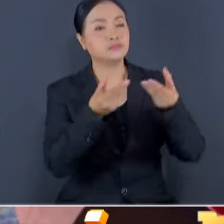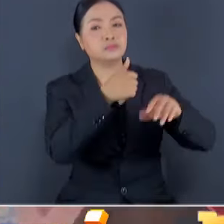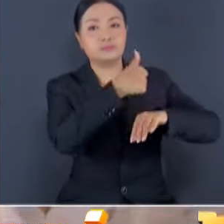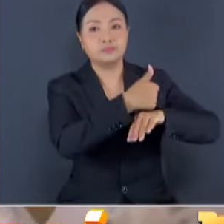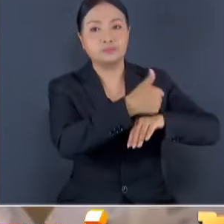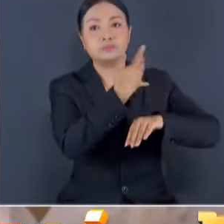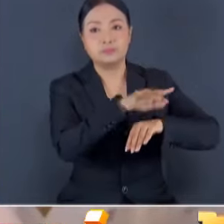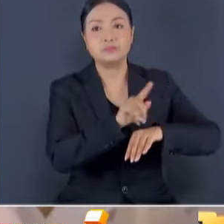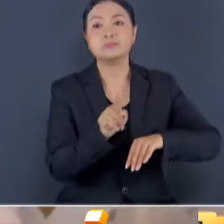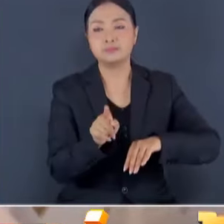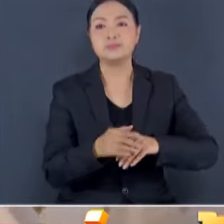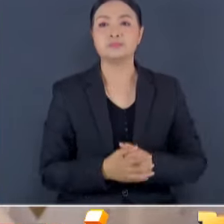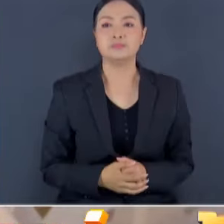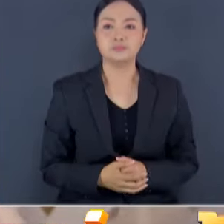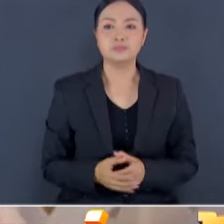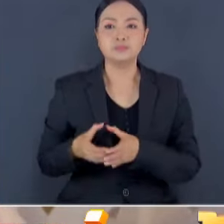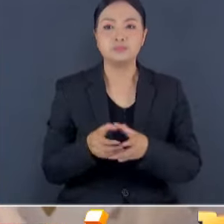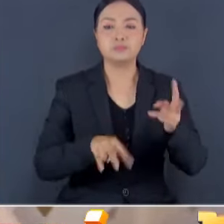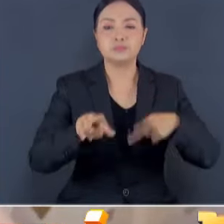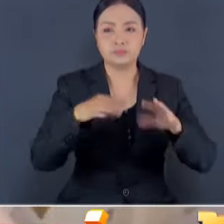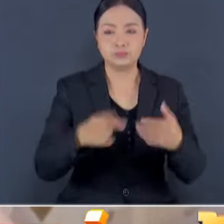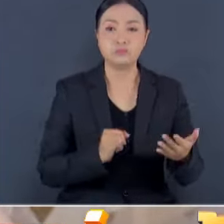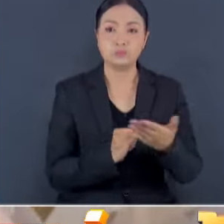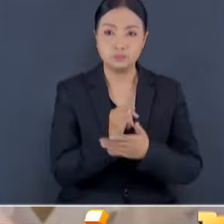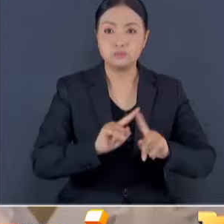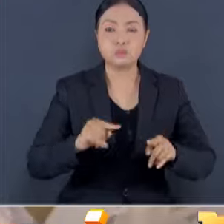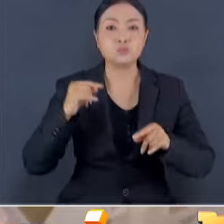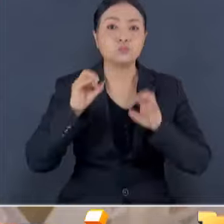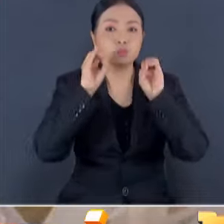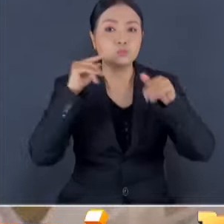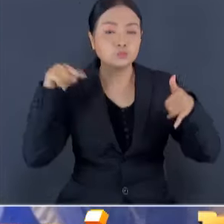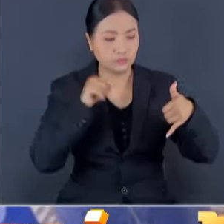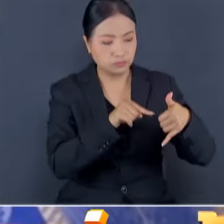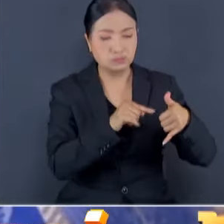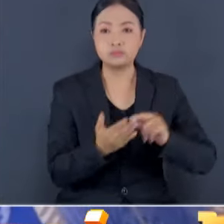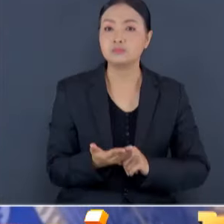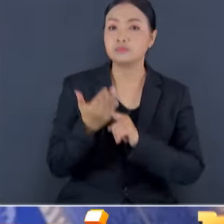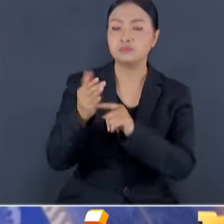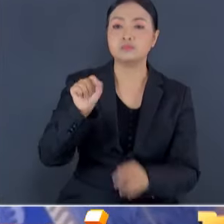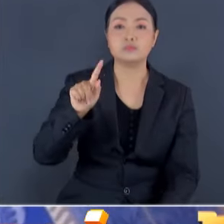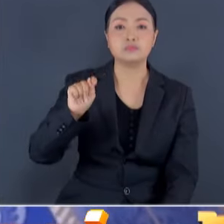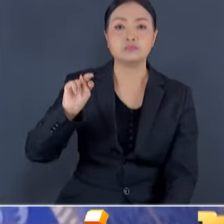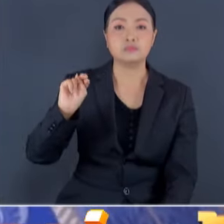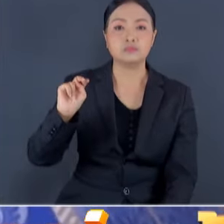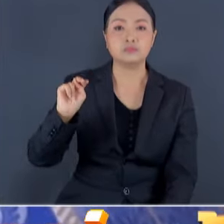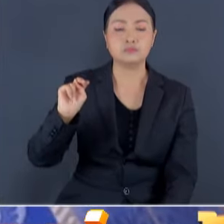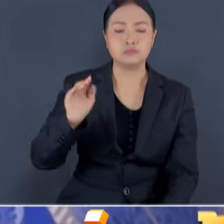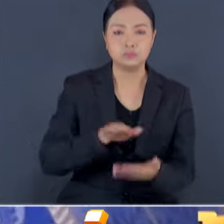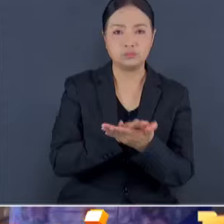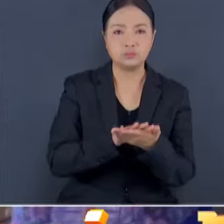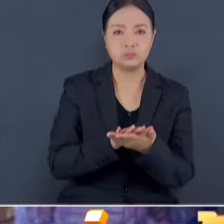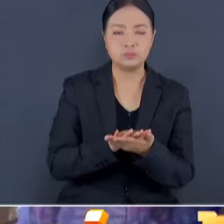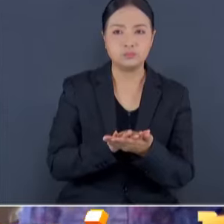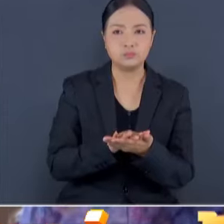ทางหน่วยงานในพื้นที่เขาลงไปตรวจแล้วก็ถูกต้องแต่ครูผู้ร้องเรียนก่อนนนี้ไปยื่นผู้ตรวจการแผ่นดินมาแล้วเอ่อทางด้านขออภัย